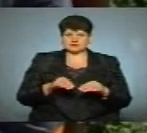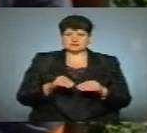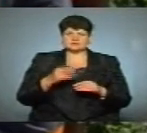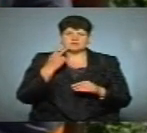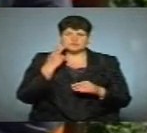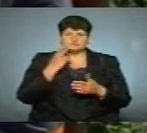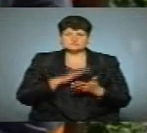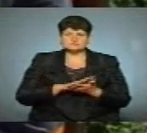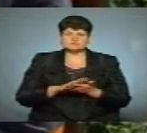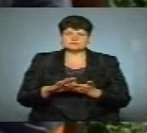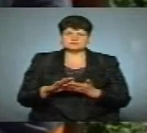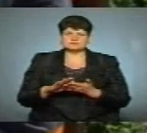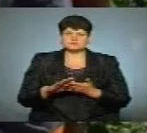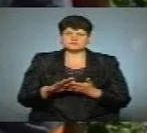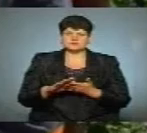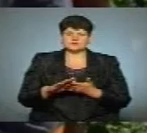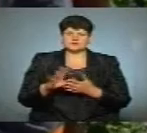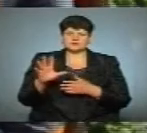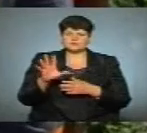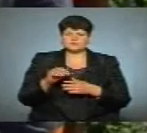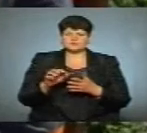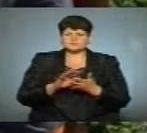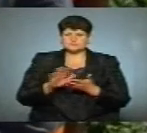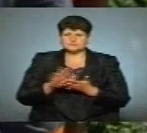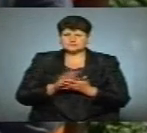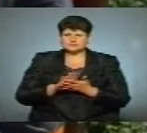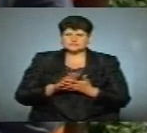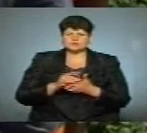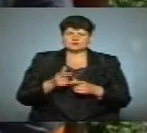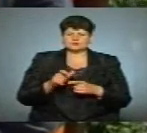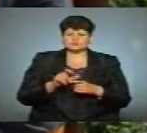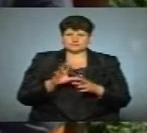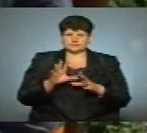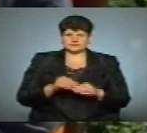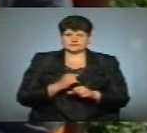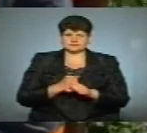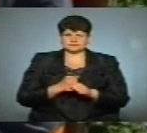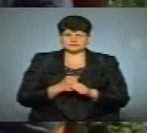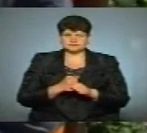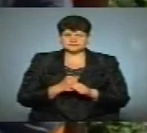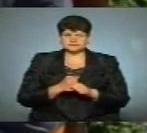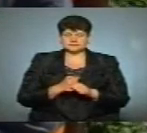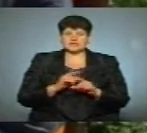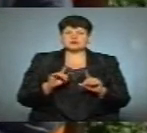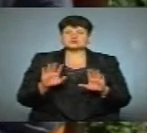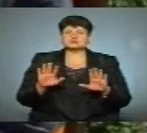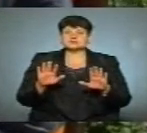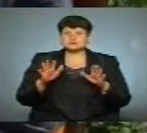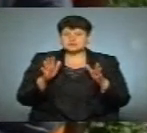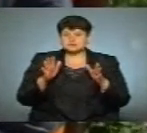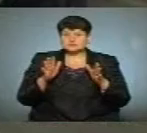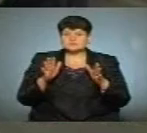було чисто. Шкраба, я тут ще пошкрабував. Дуже робив добре, так ніхто не робив. А що таке сталося, що?